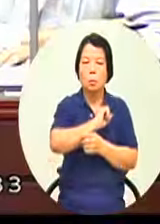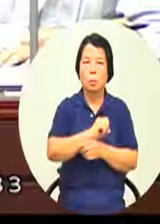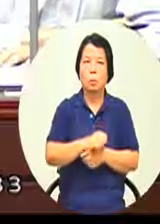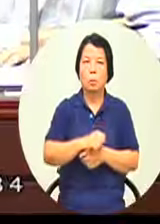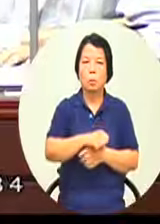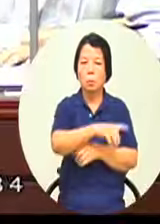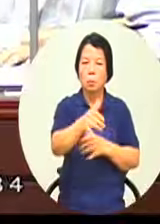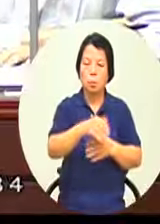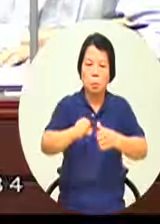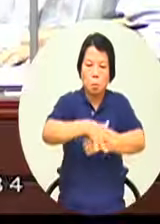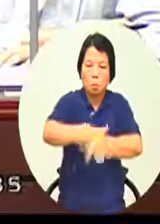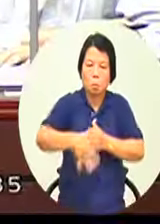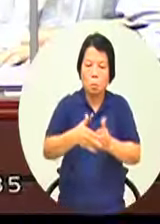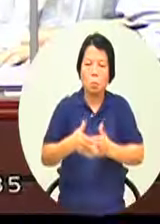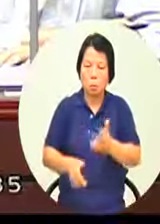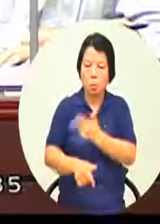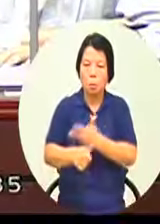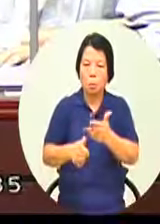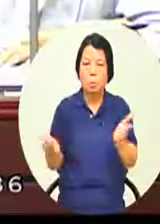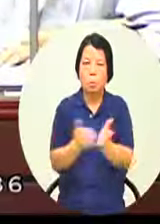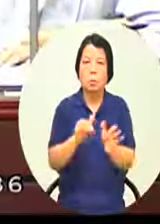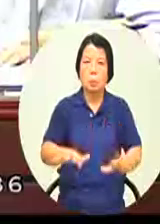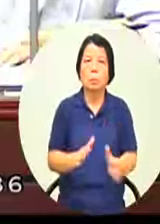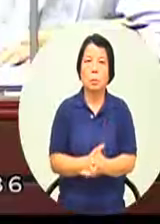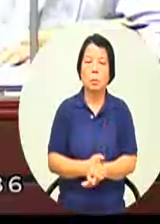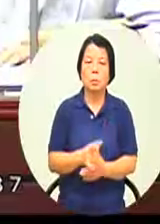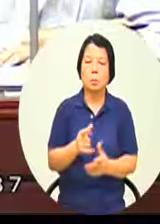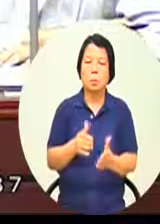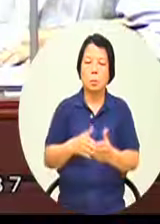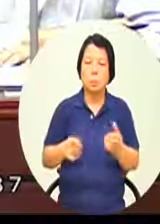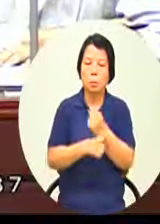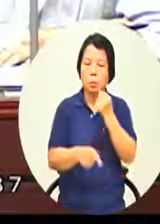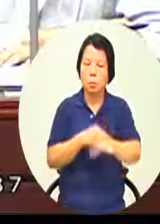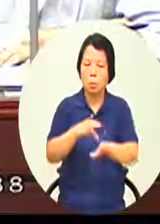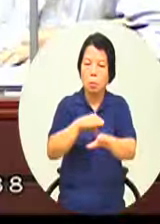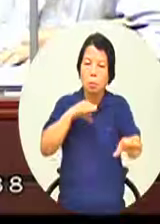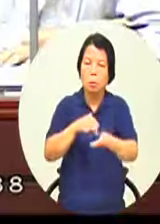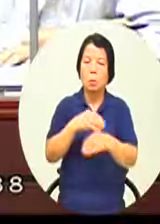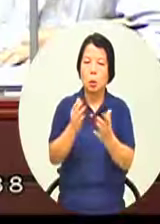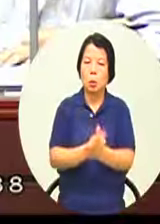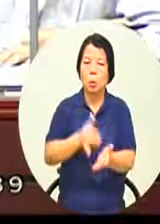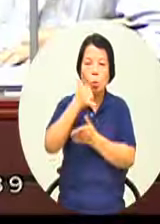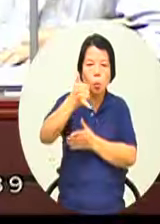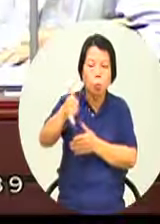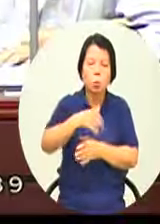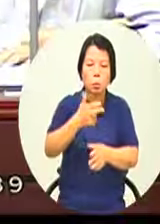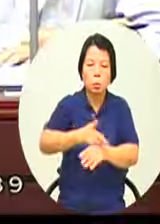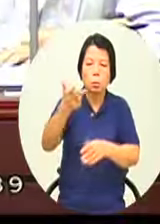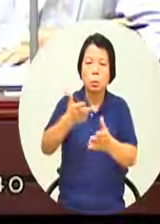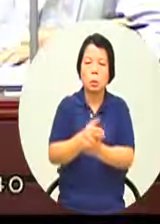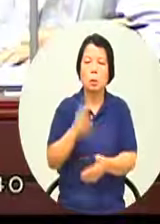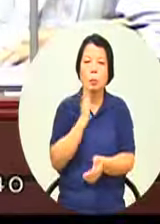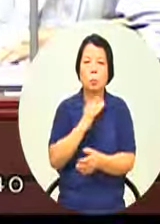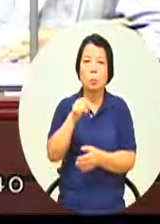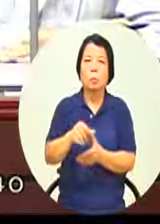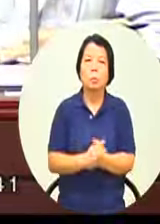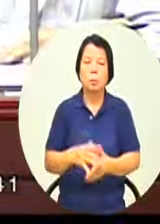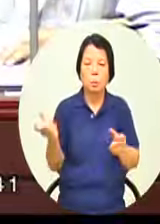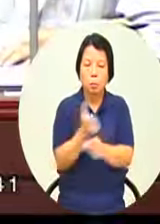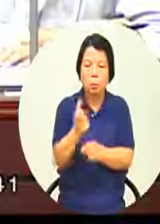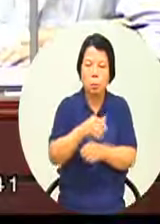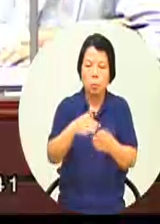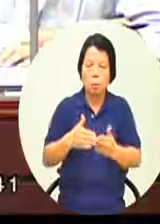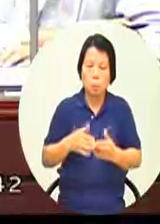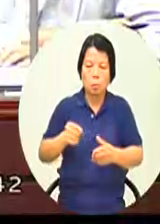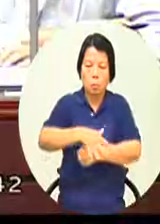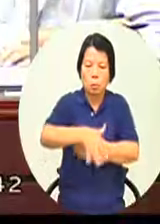其他机关，7点一定要到，因为大家都有反映，路上就是塞车，我就算通知7点也没有用。 局长， 那另外就是台风的时候，我们市府